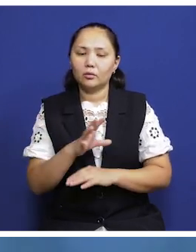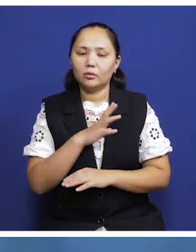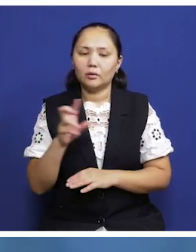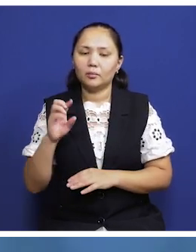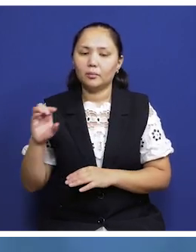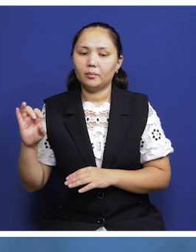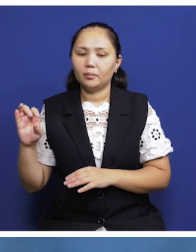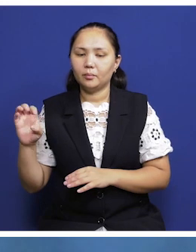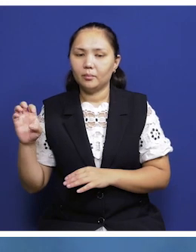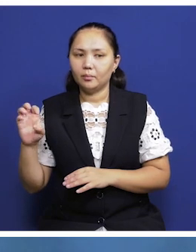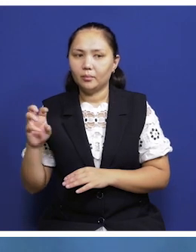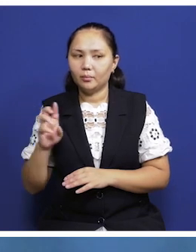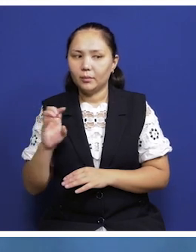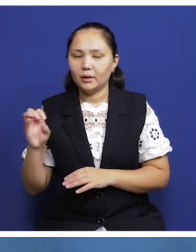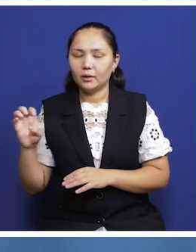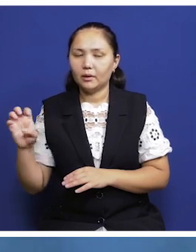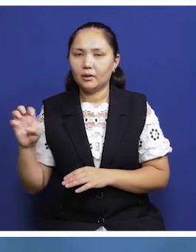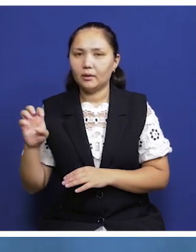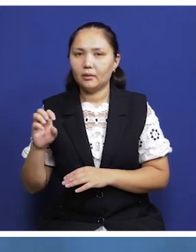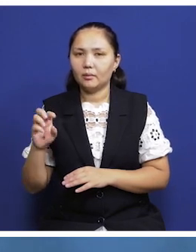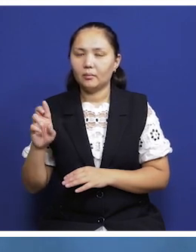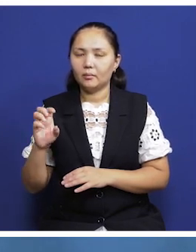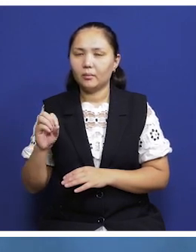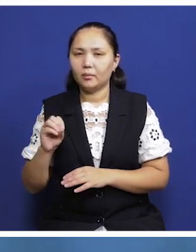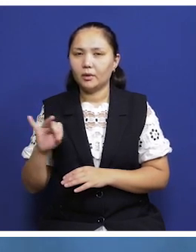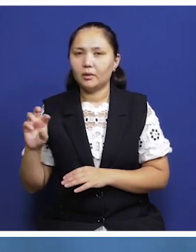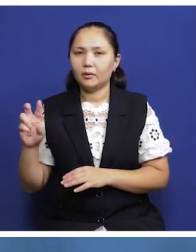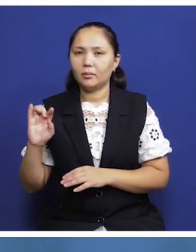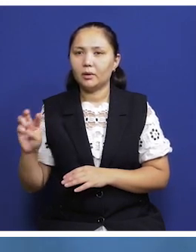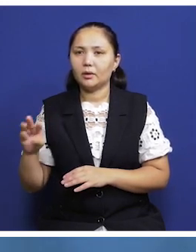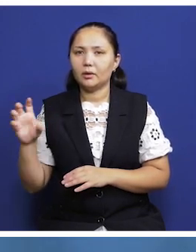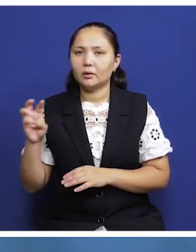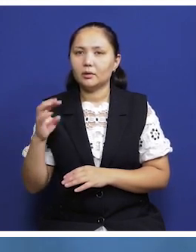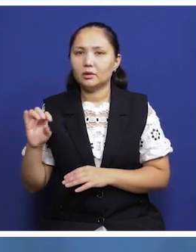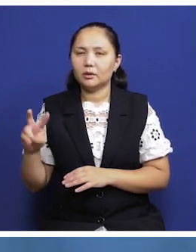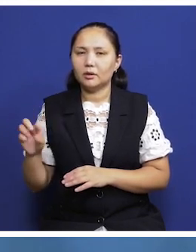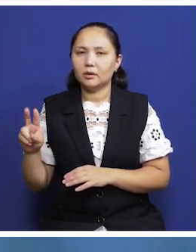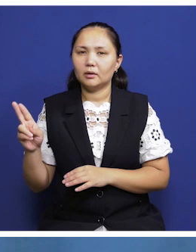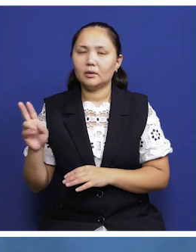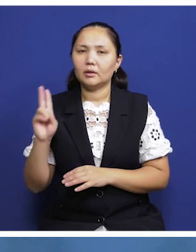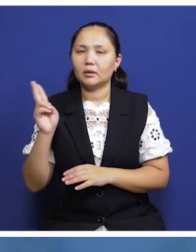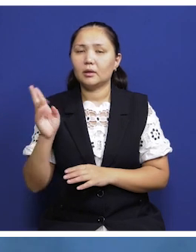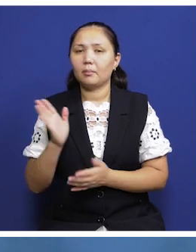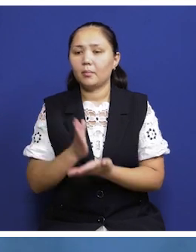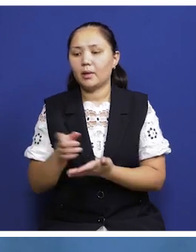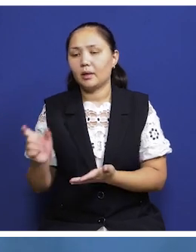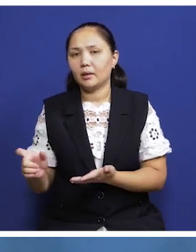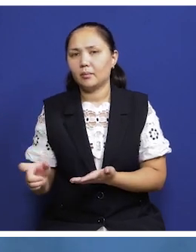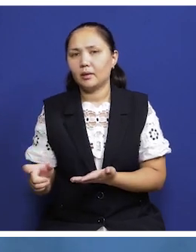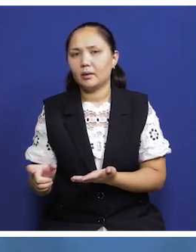осында бізде азаматтарымыз келіп отырған? Осы жұмысты білетін